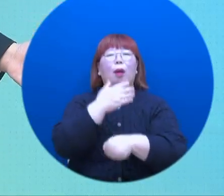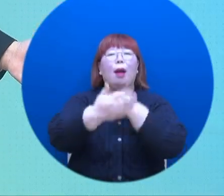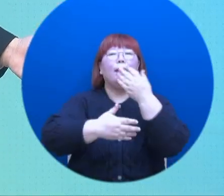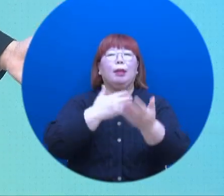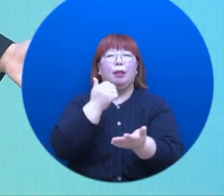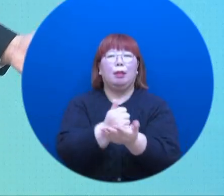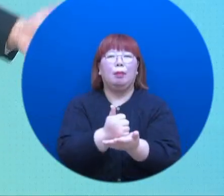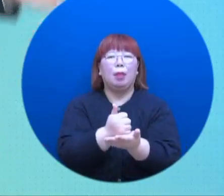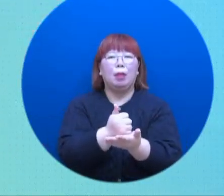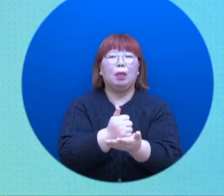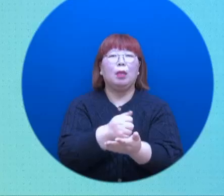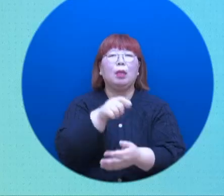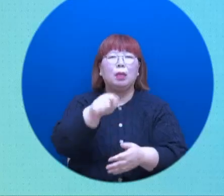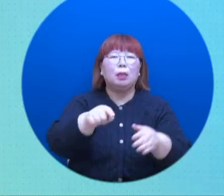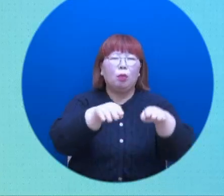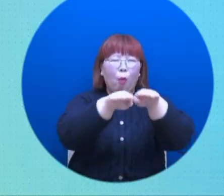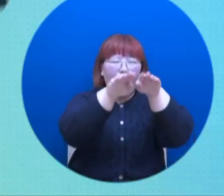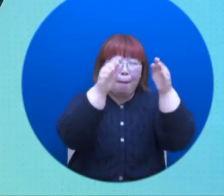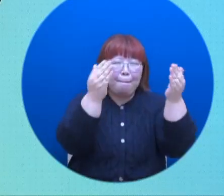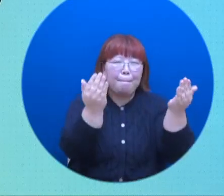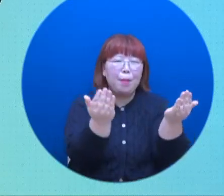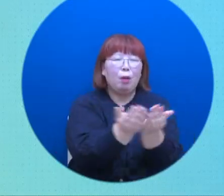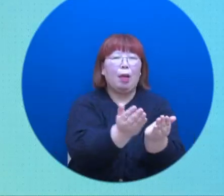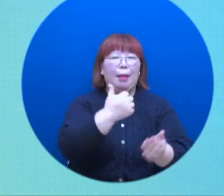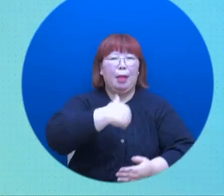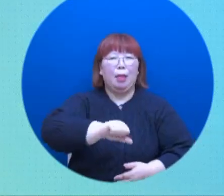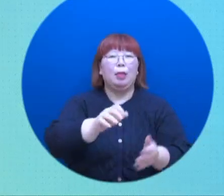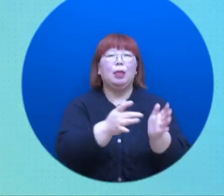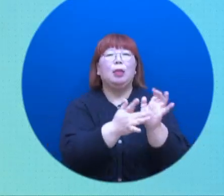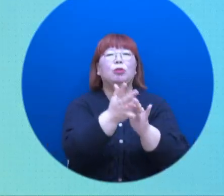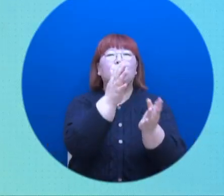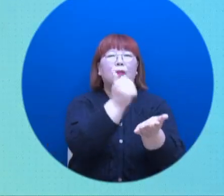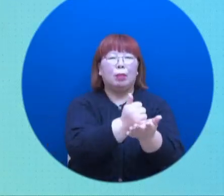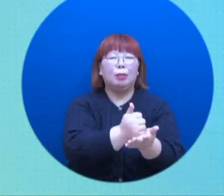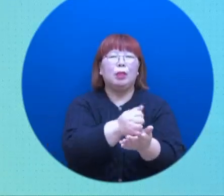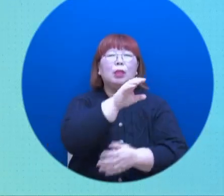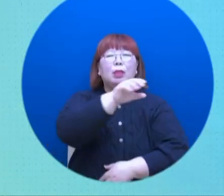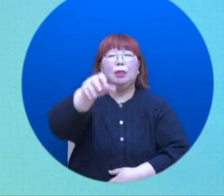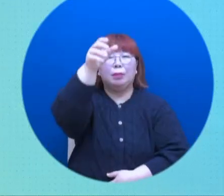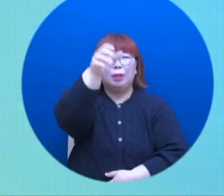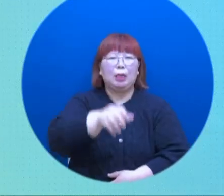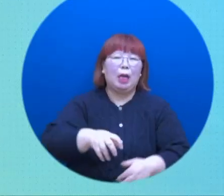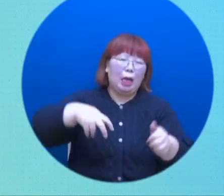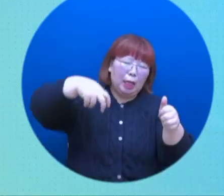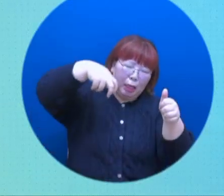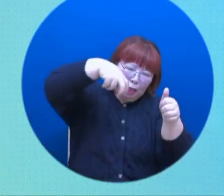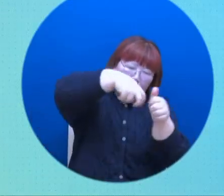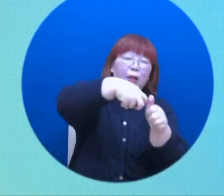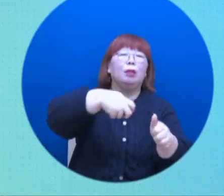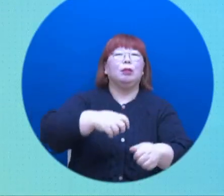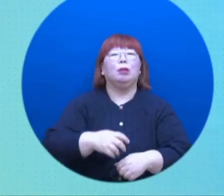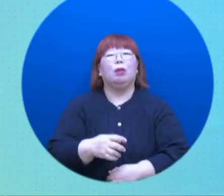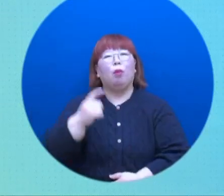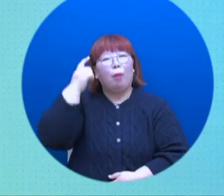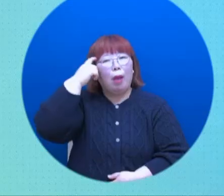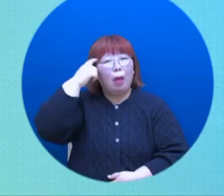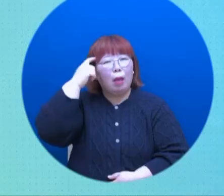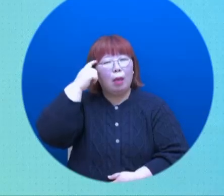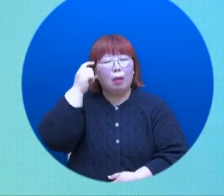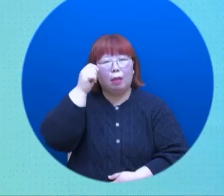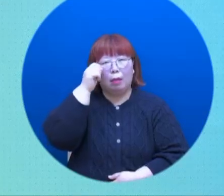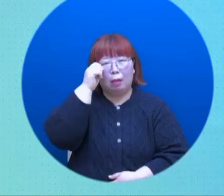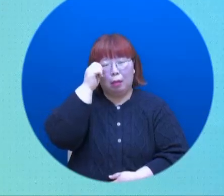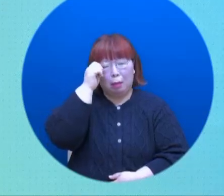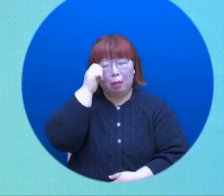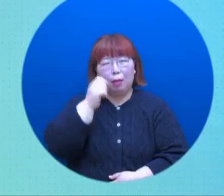하나님께서 그 완벽한 아들을 십자가에 내어주셨습니다. 왜요? 왜 그렇게